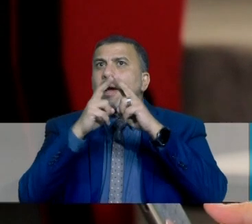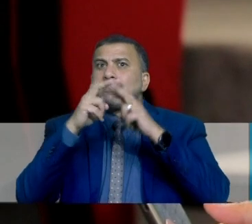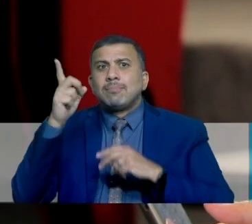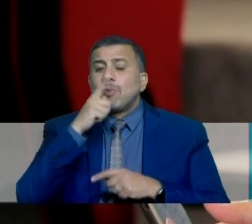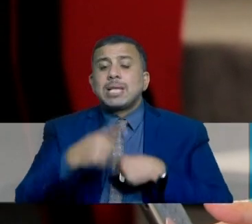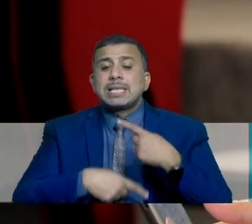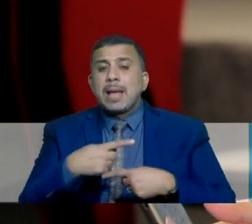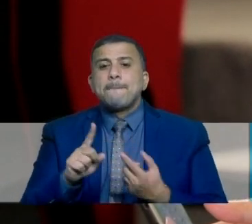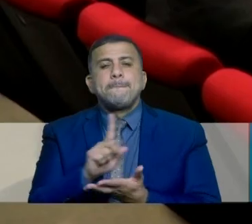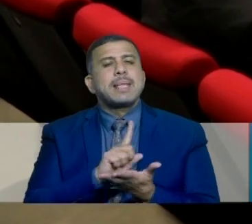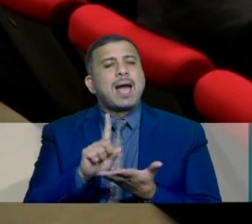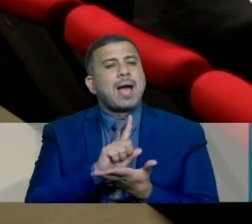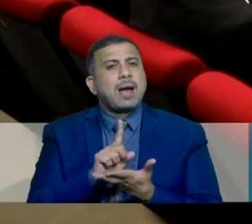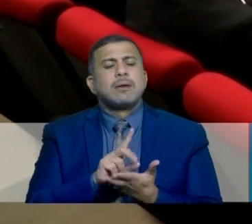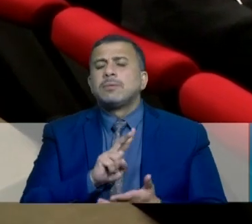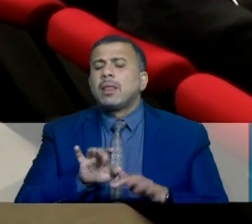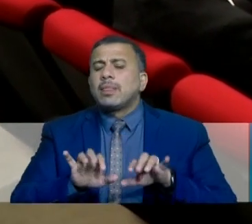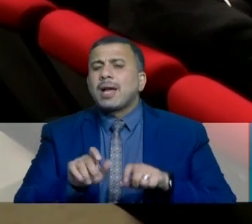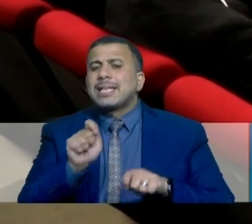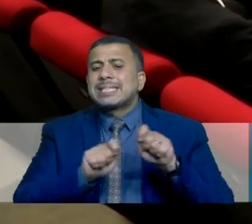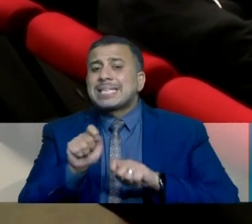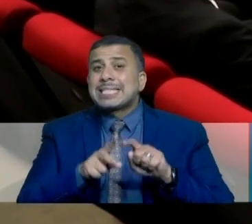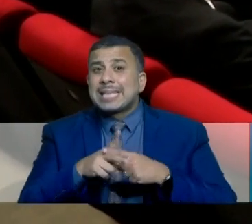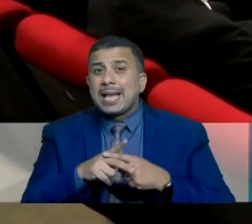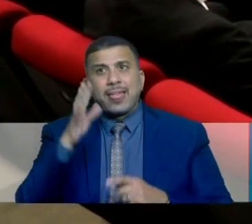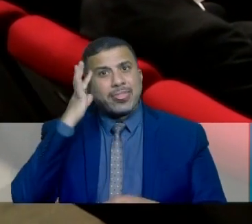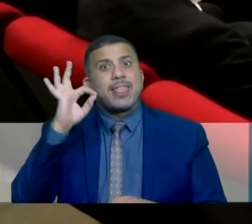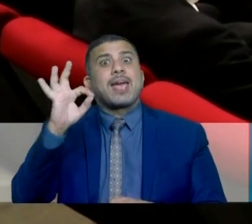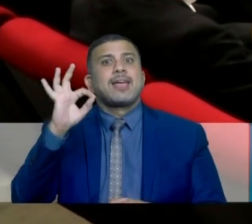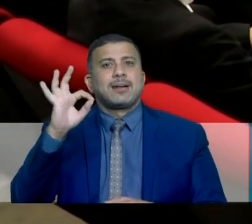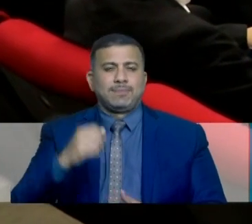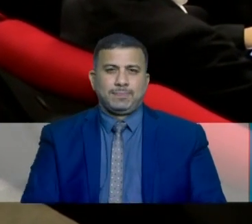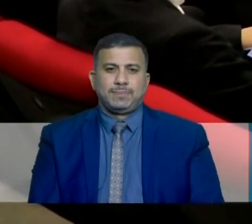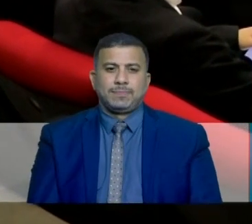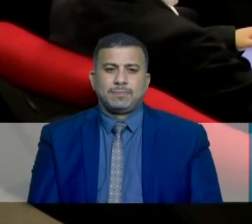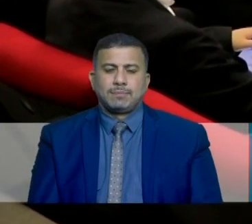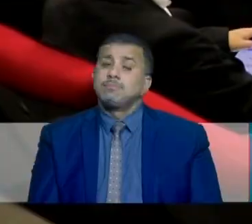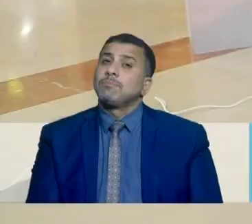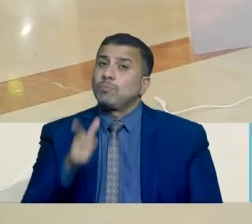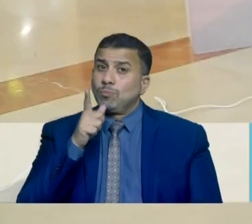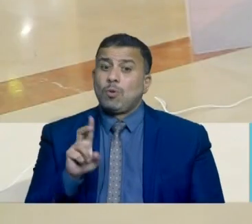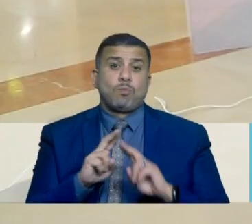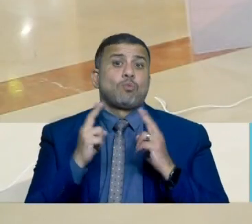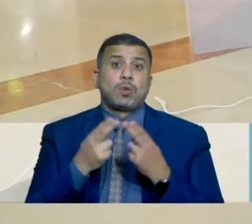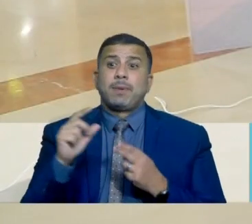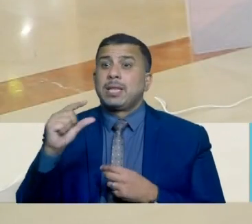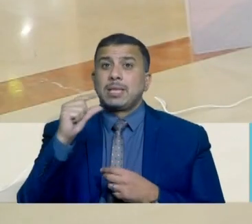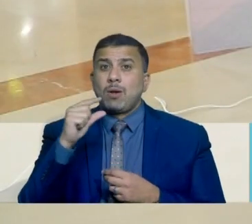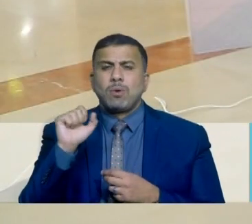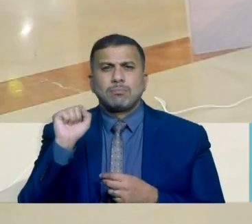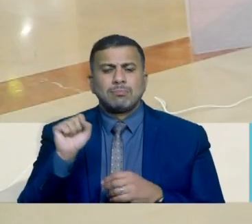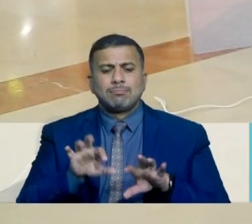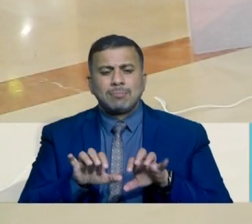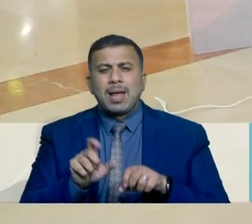والاستدامه البيئيه وتقنيات التصنيع الذكيه اذا المؤتمر الدولي للمواد الذكيه